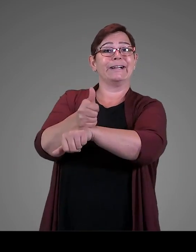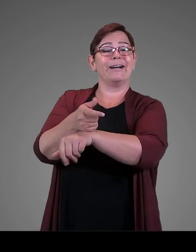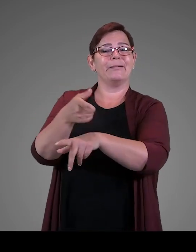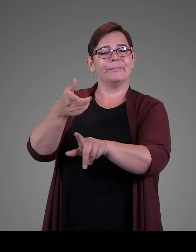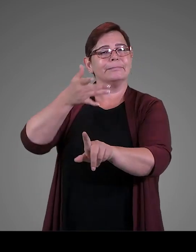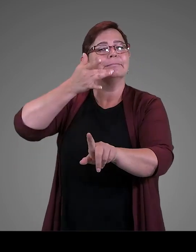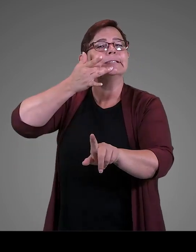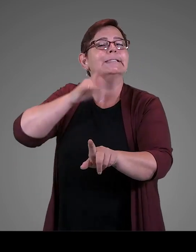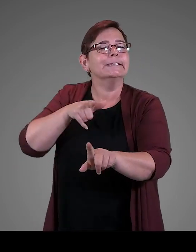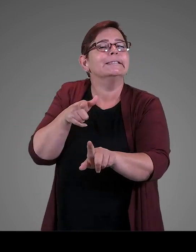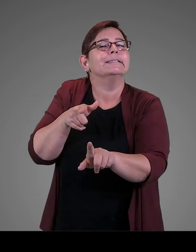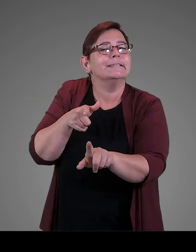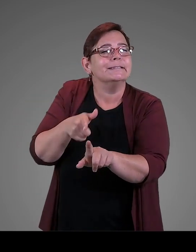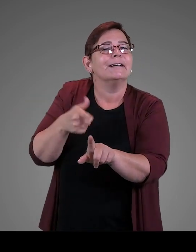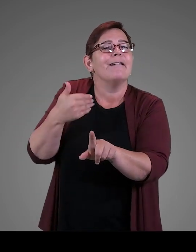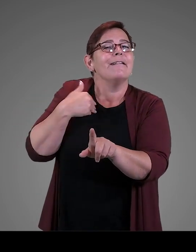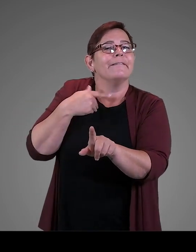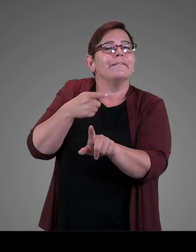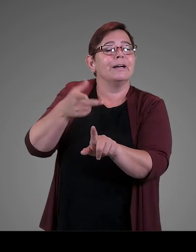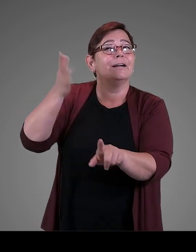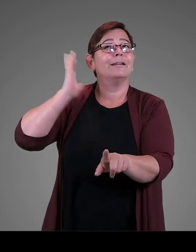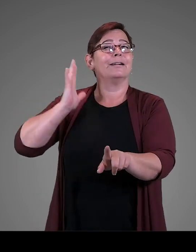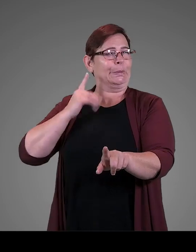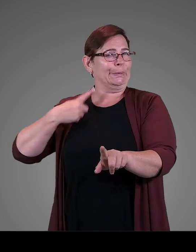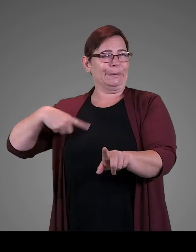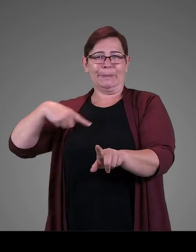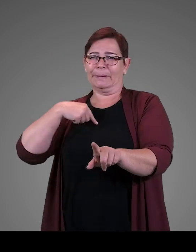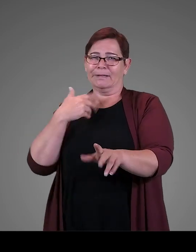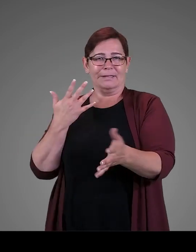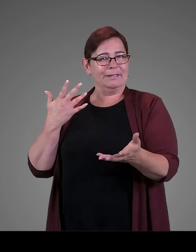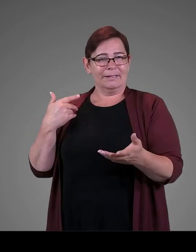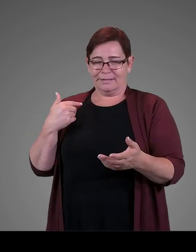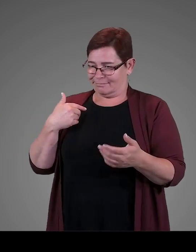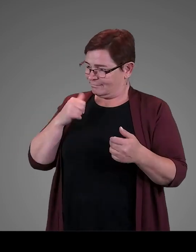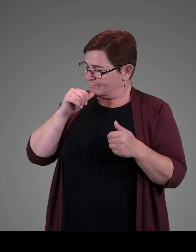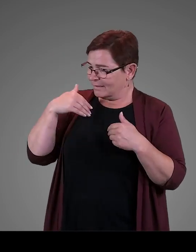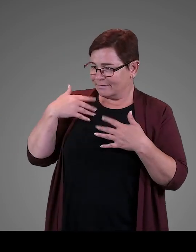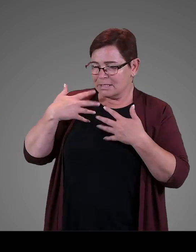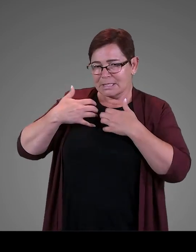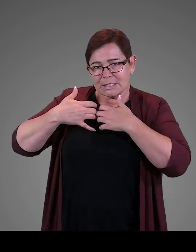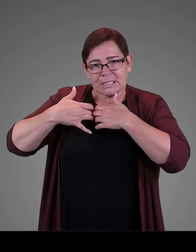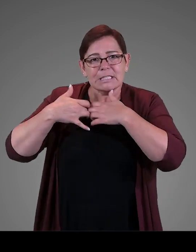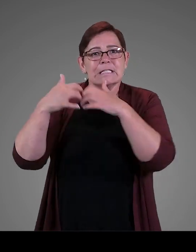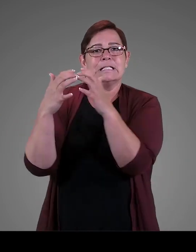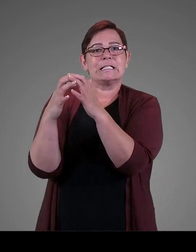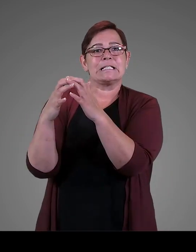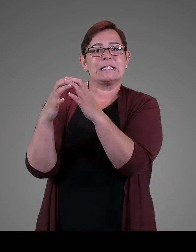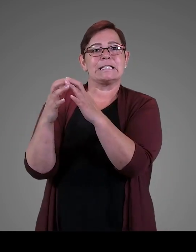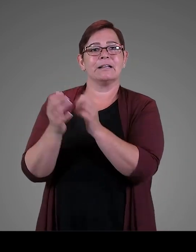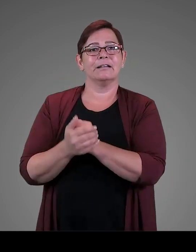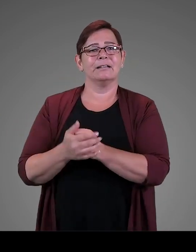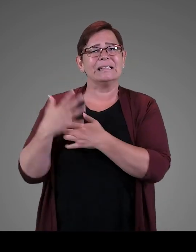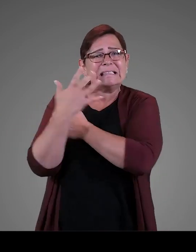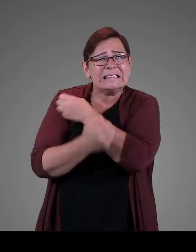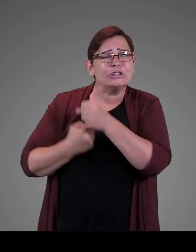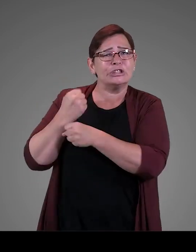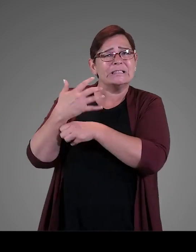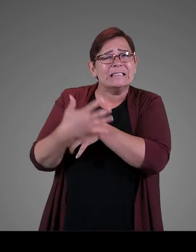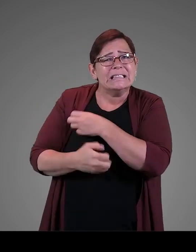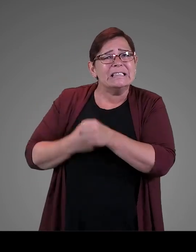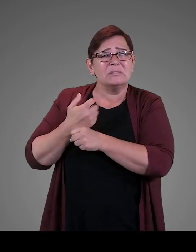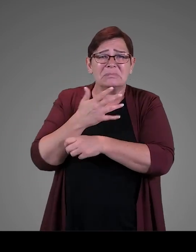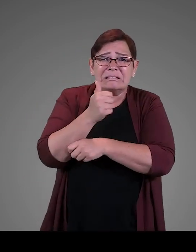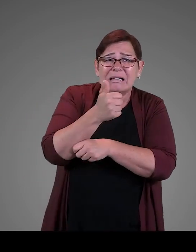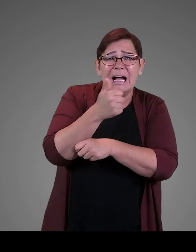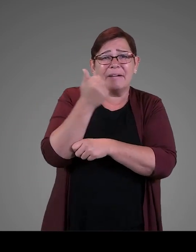déjà constitué a quand même une certaine chance que nous n'avions pas quand il a fallu le constituer. Ça a pris des